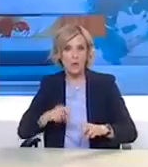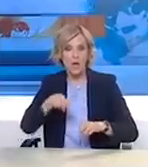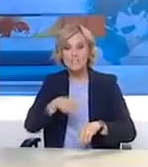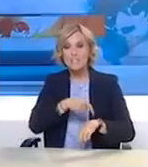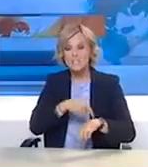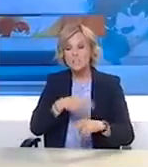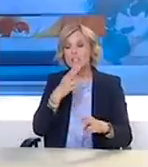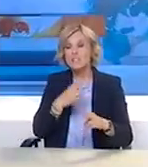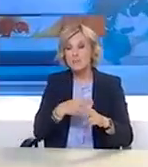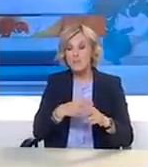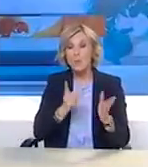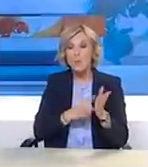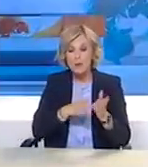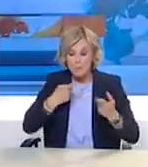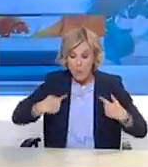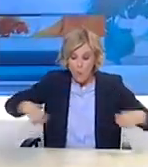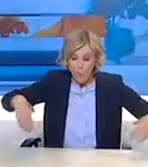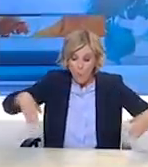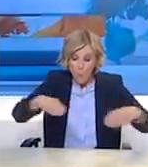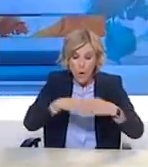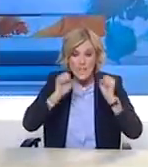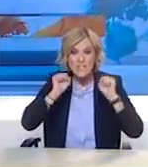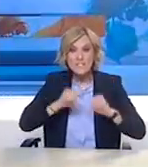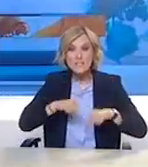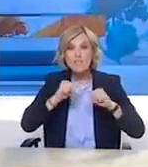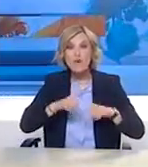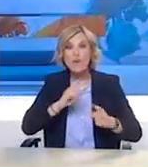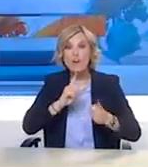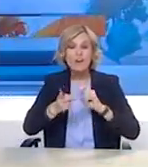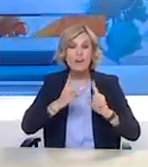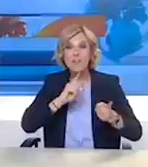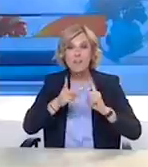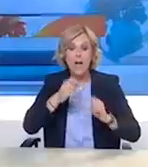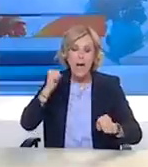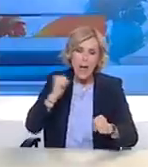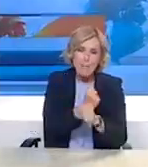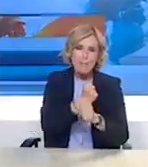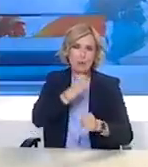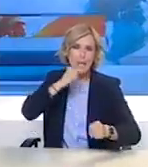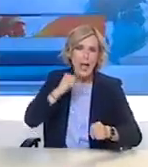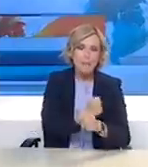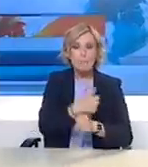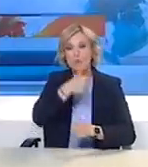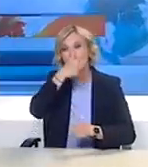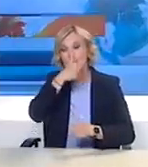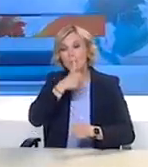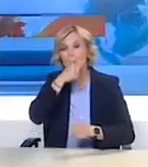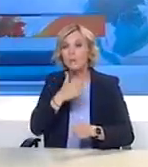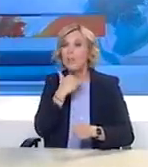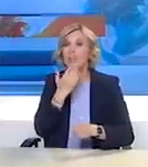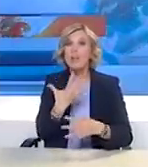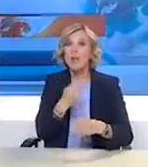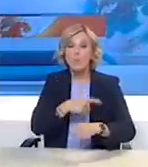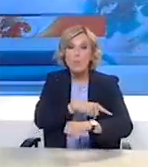να συμφωνήσουμε όλοι ότι πρέπει να περάσουμε από τη φάση της επιμονής, τη φάση της υπομονής. Δεν έχουμε